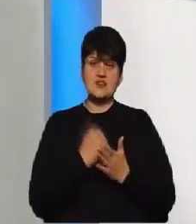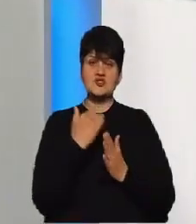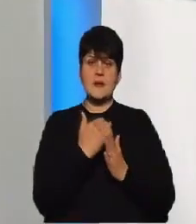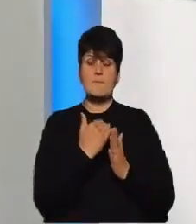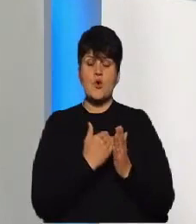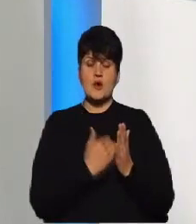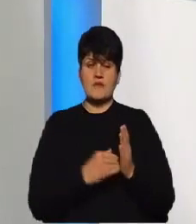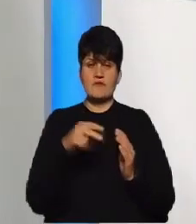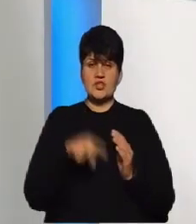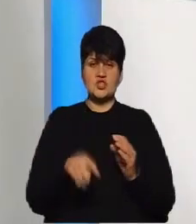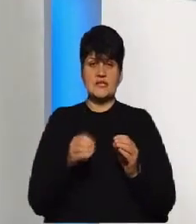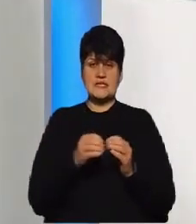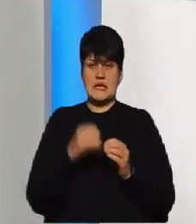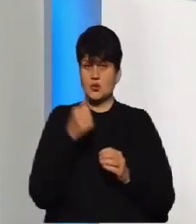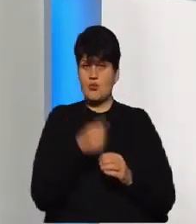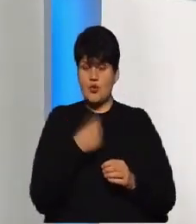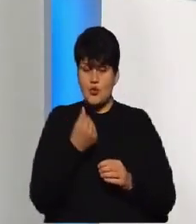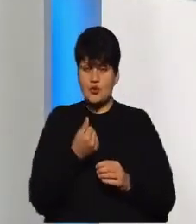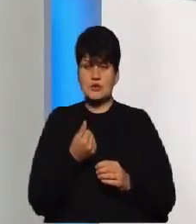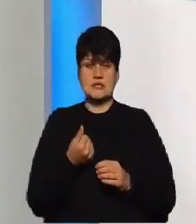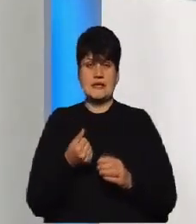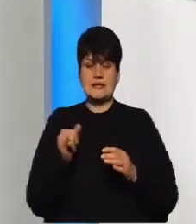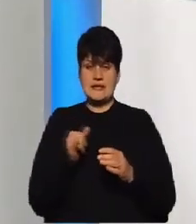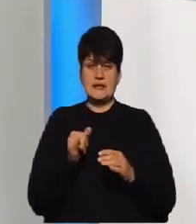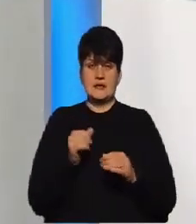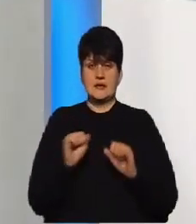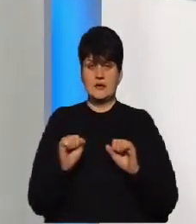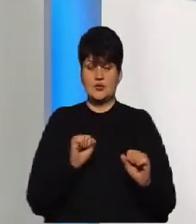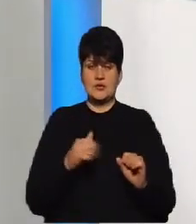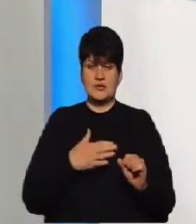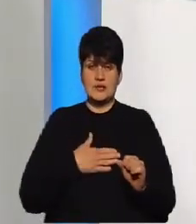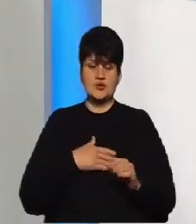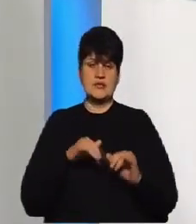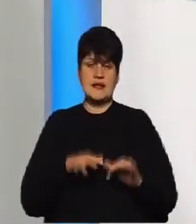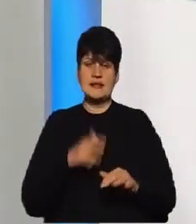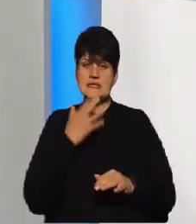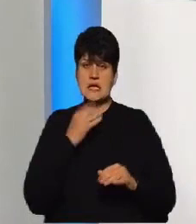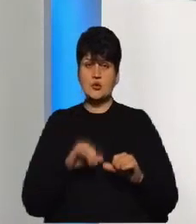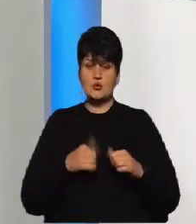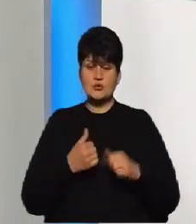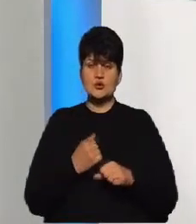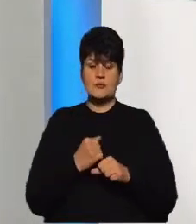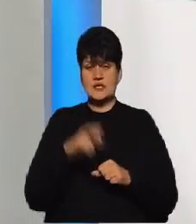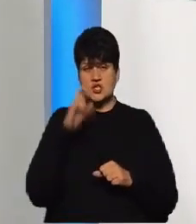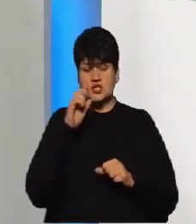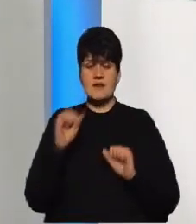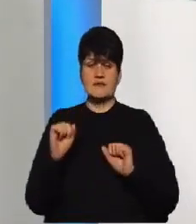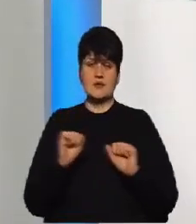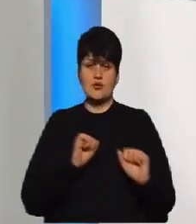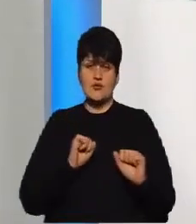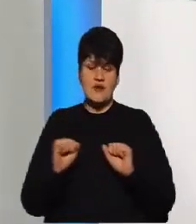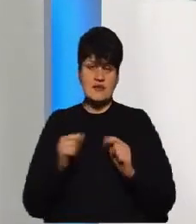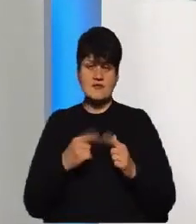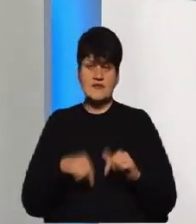2010 року встановлює тарифи і регулює нашу діяльність Національна комісія, що здійснює державне регулювання у сферах енергетики і комунальних послуг.